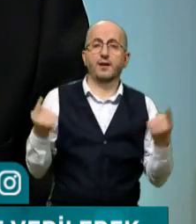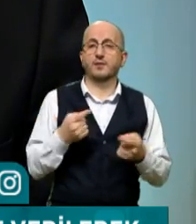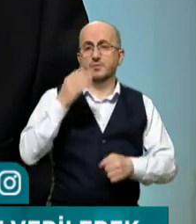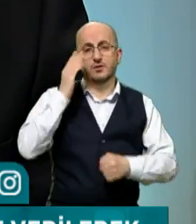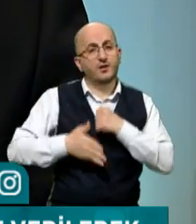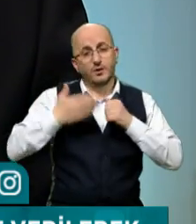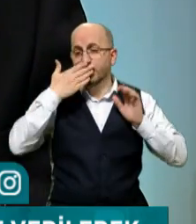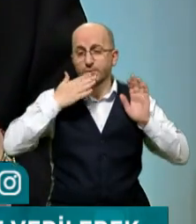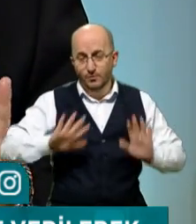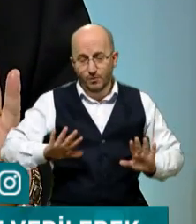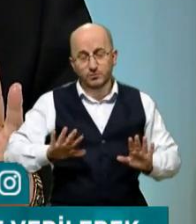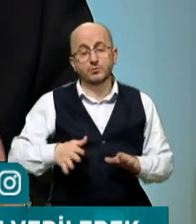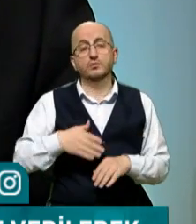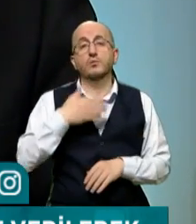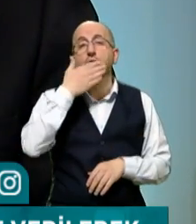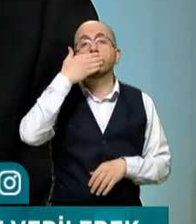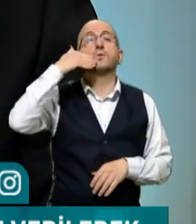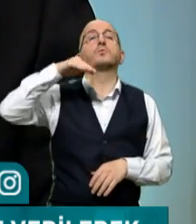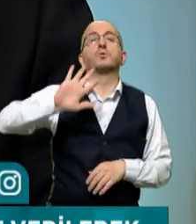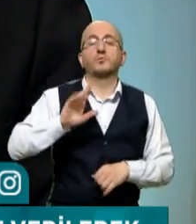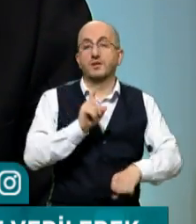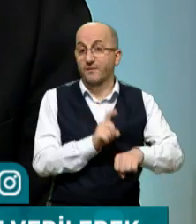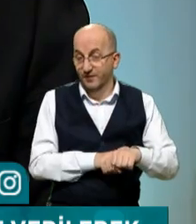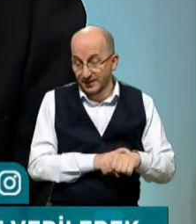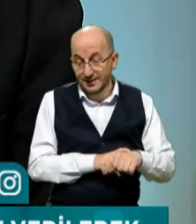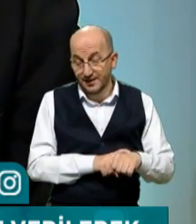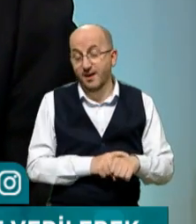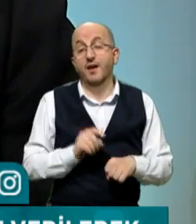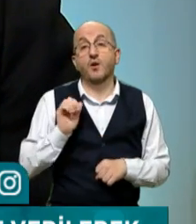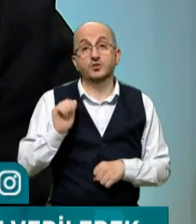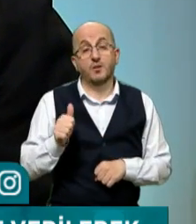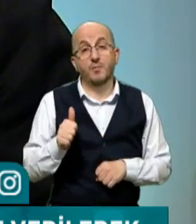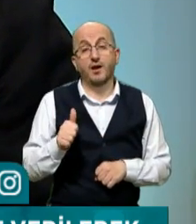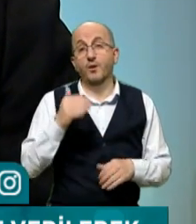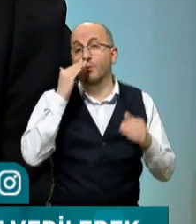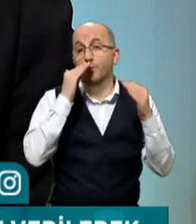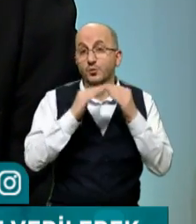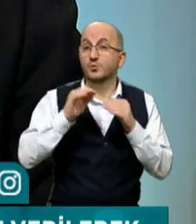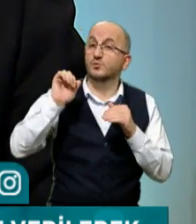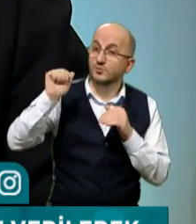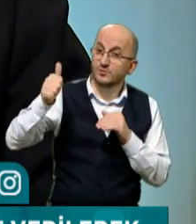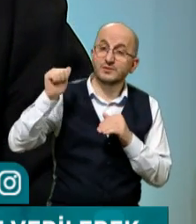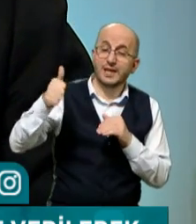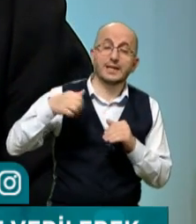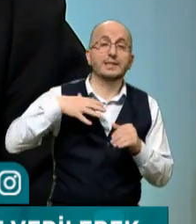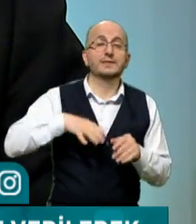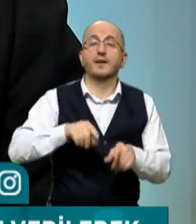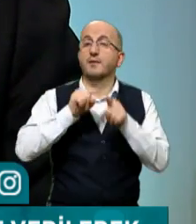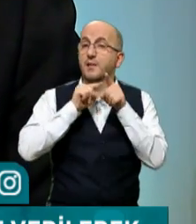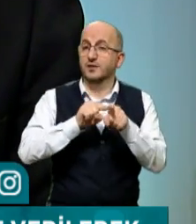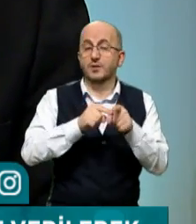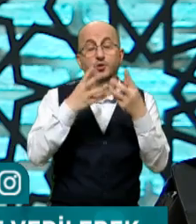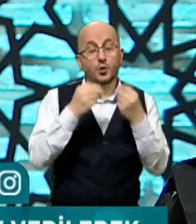sakınca nedir? Yoktur. Tutmadığı vakitte o zaman uygun günlerde ister peş peşe